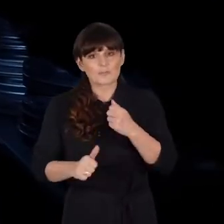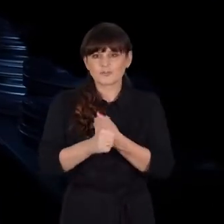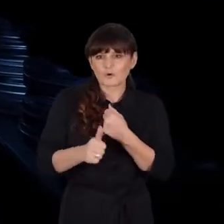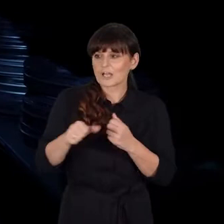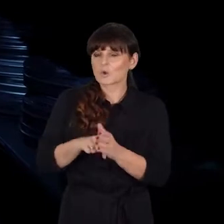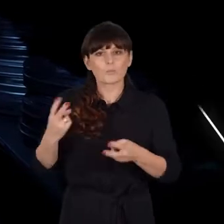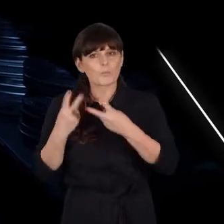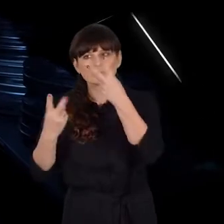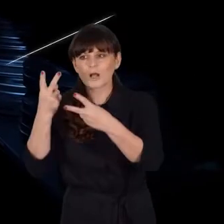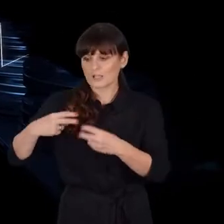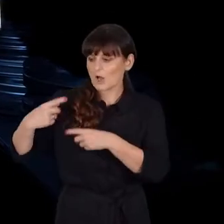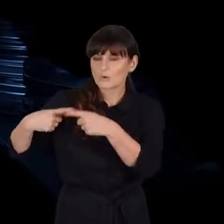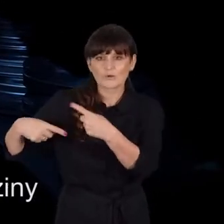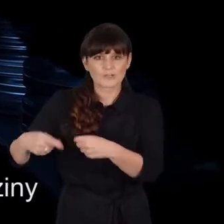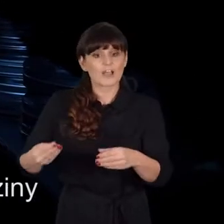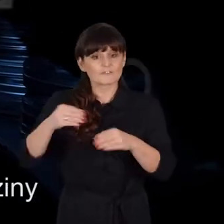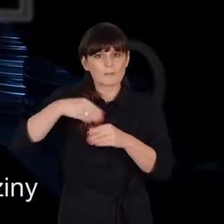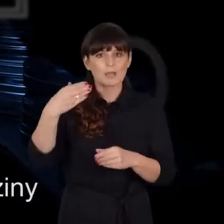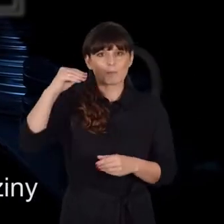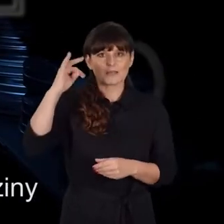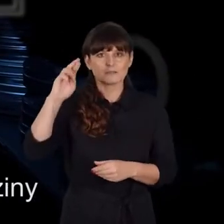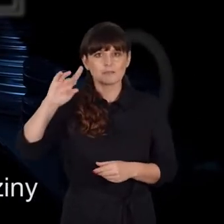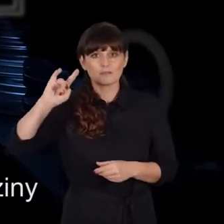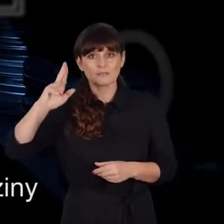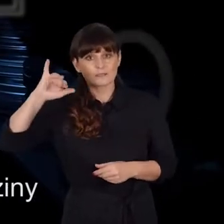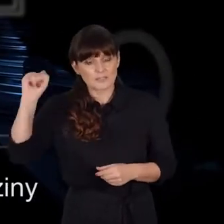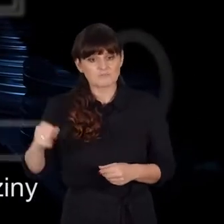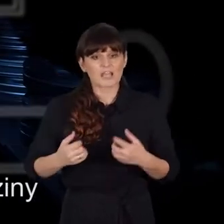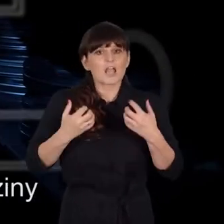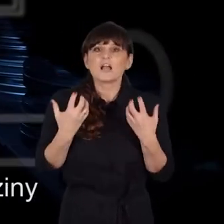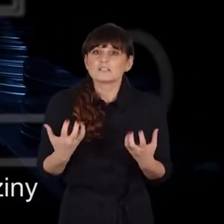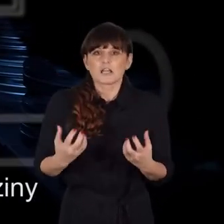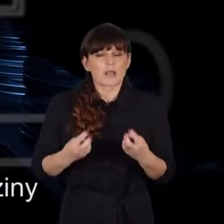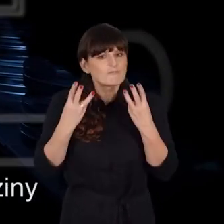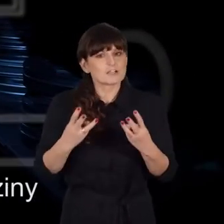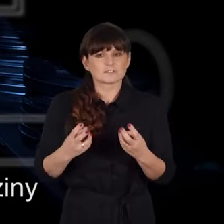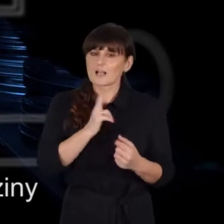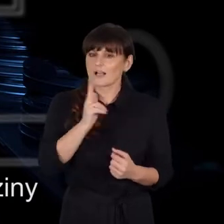Zachowujemy dokumentację do poszukiwań genealogicznych, w tym akta metrykalne, a chcąc docenić